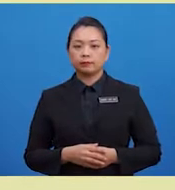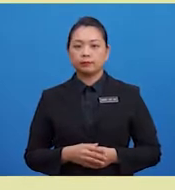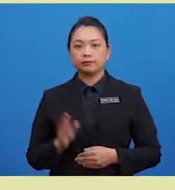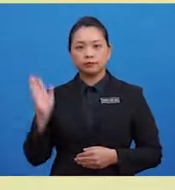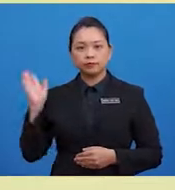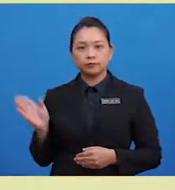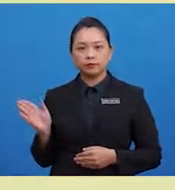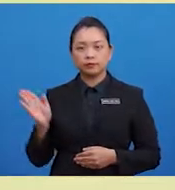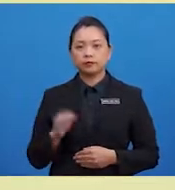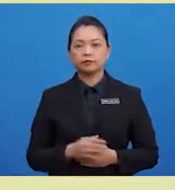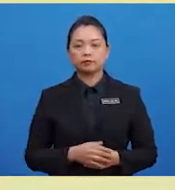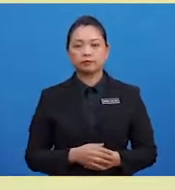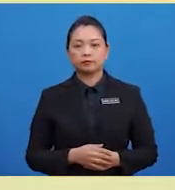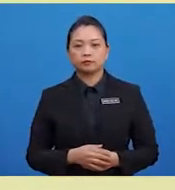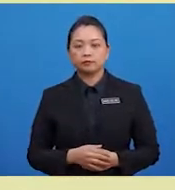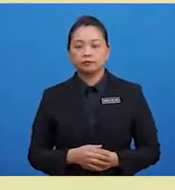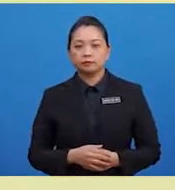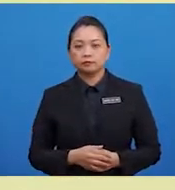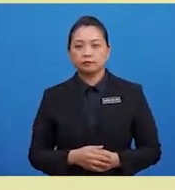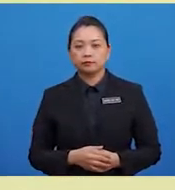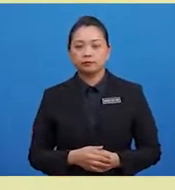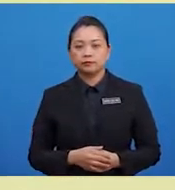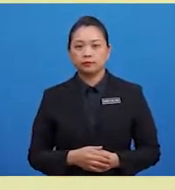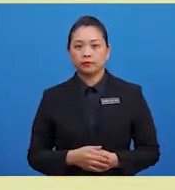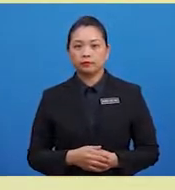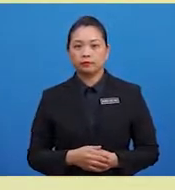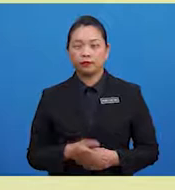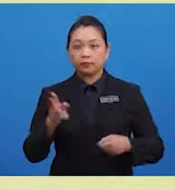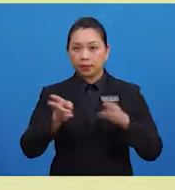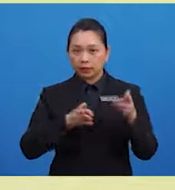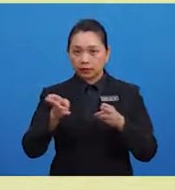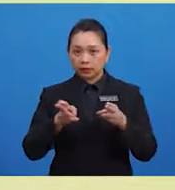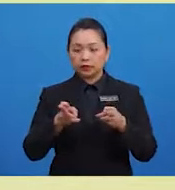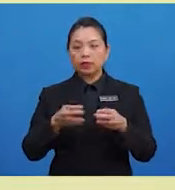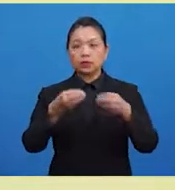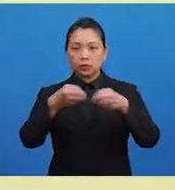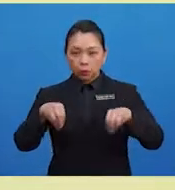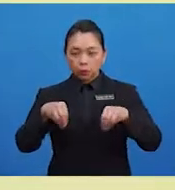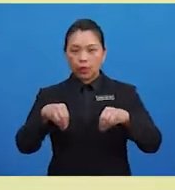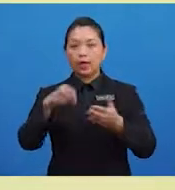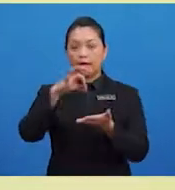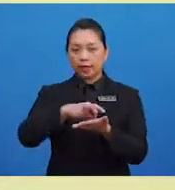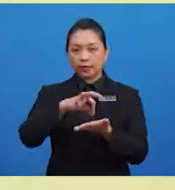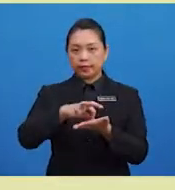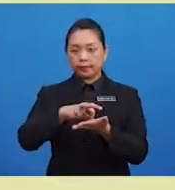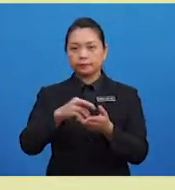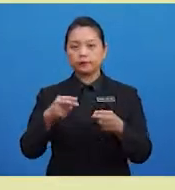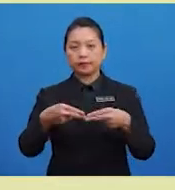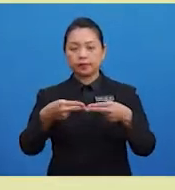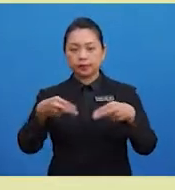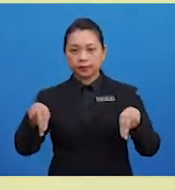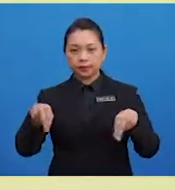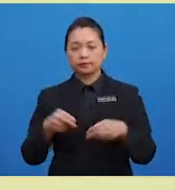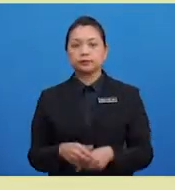kursus GTP 3033 dengan tajuk pengendalian telur tetasan, iaitu